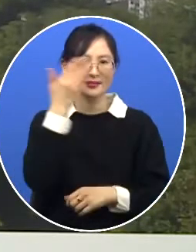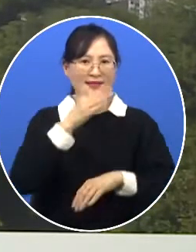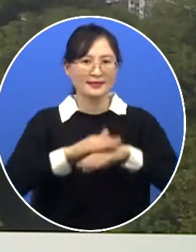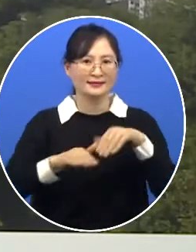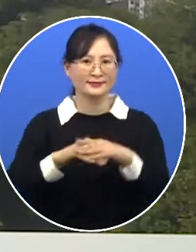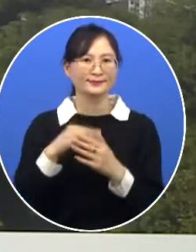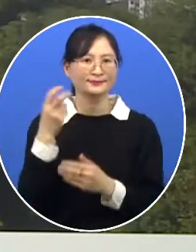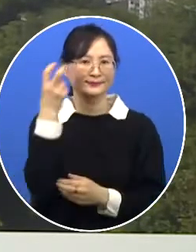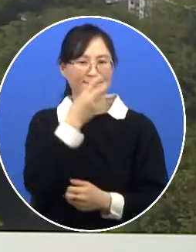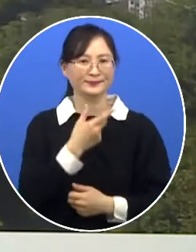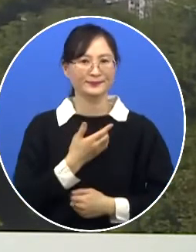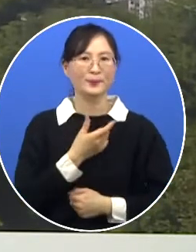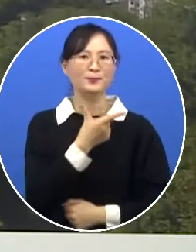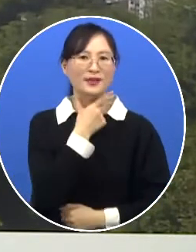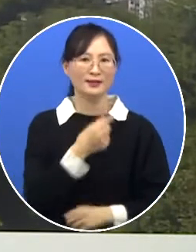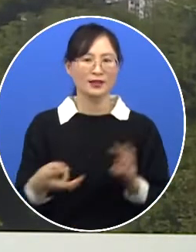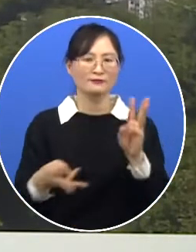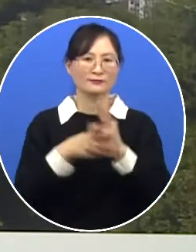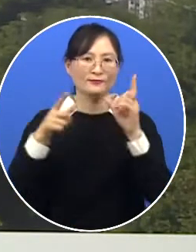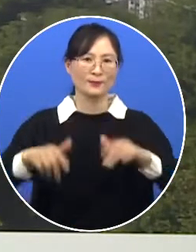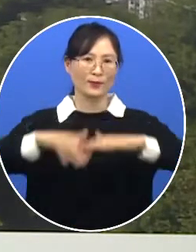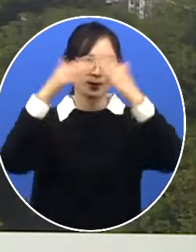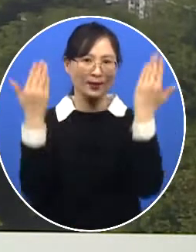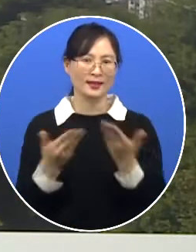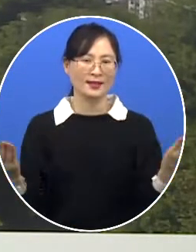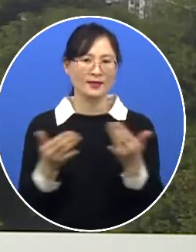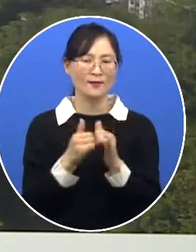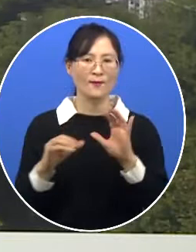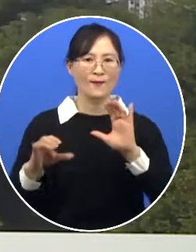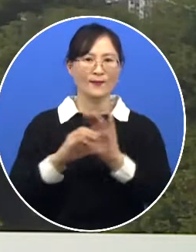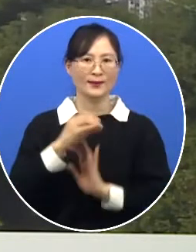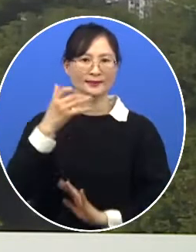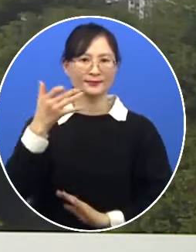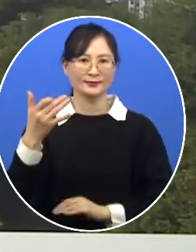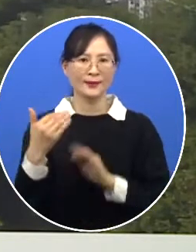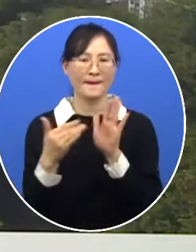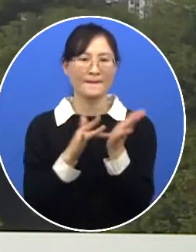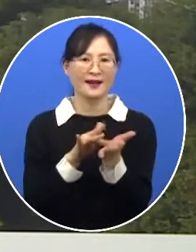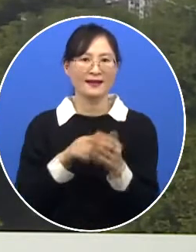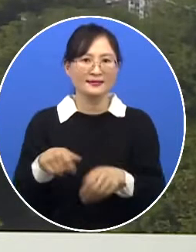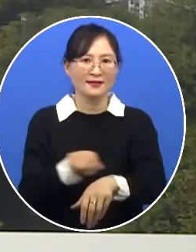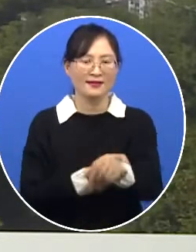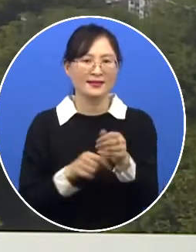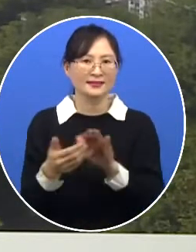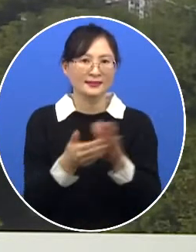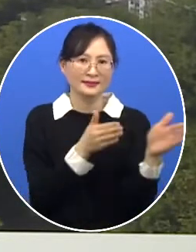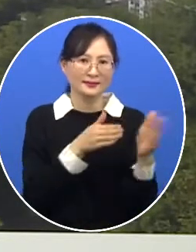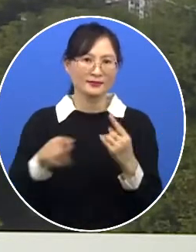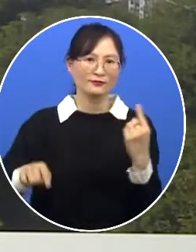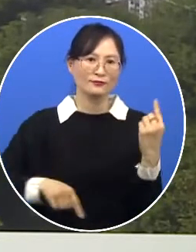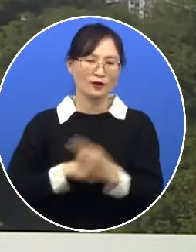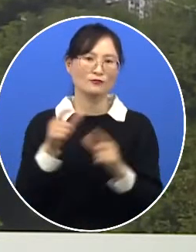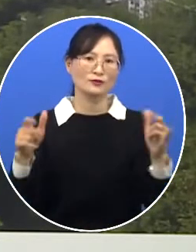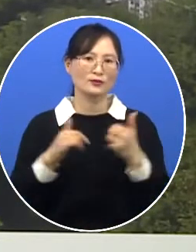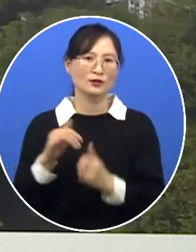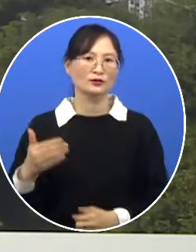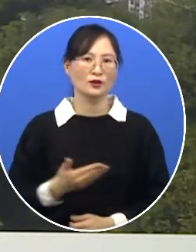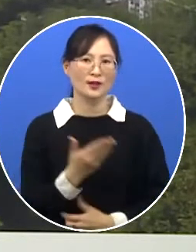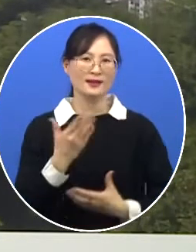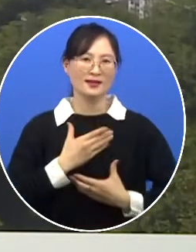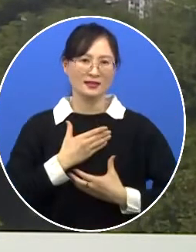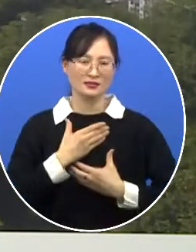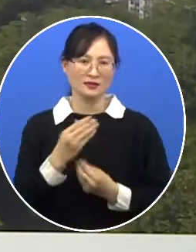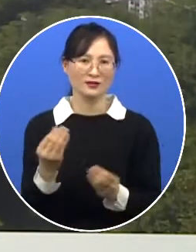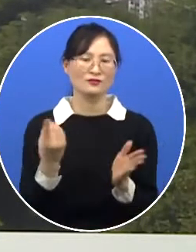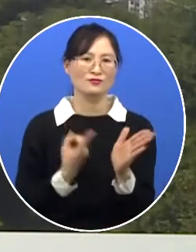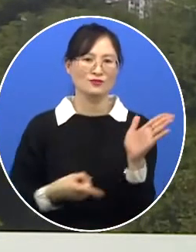더 철저히 지켜주시기 바랍니다. 중랑구의 모든 직원도 코로나19 방역 등 적극적인 대응체계 운영으로